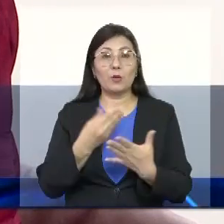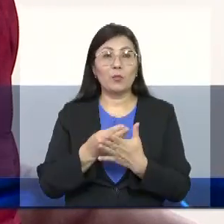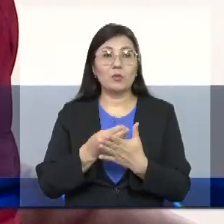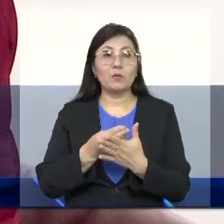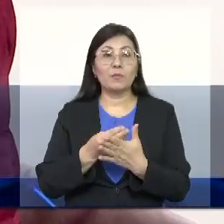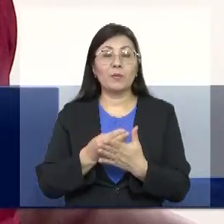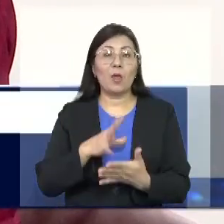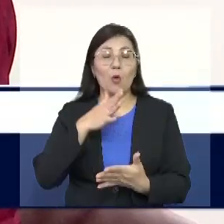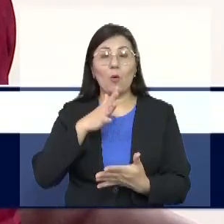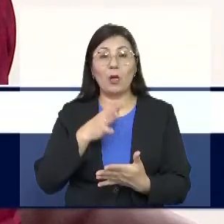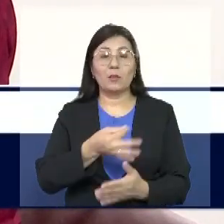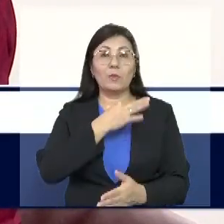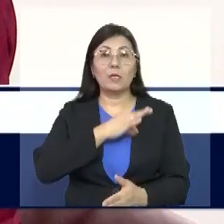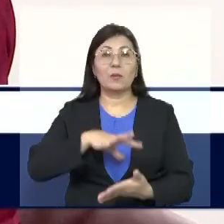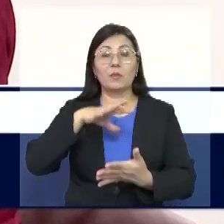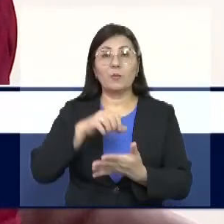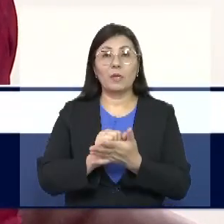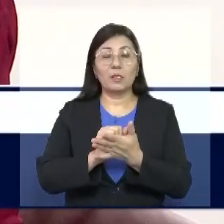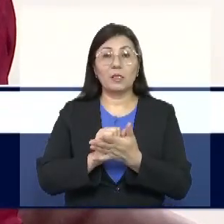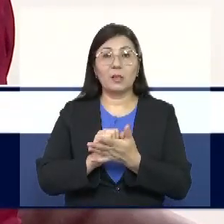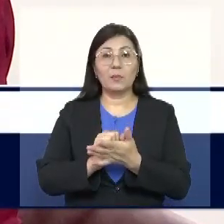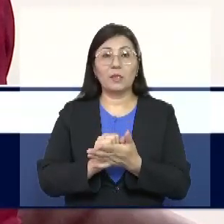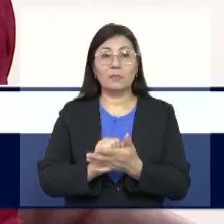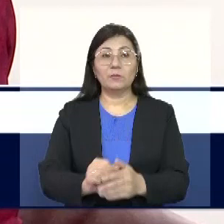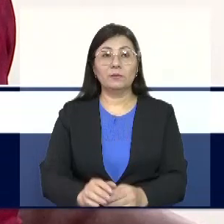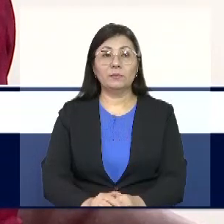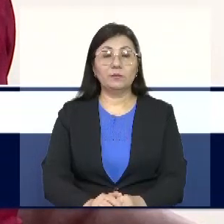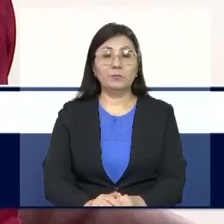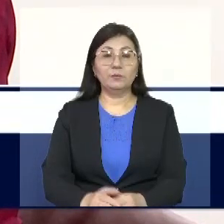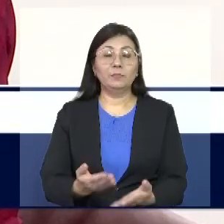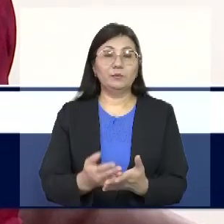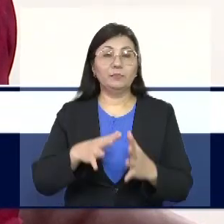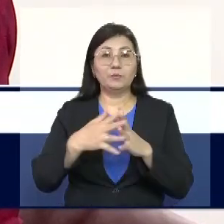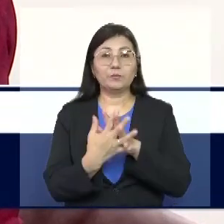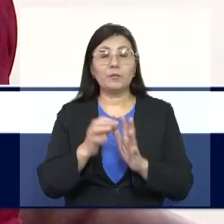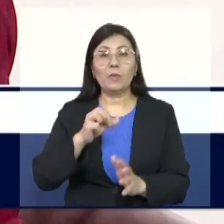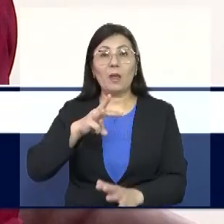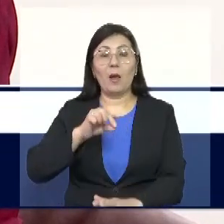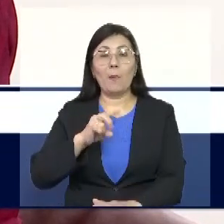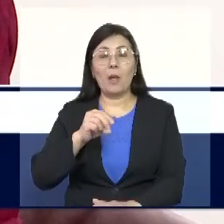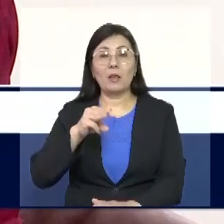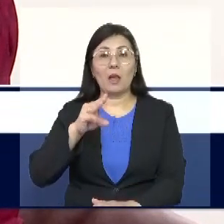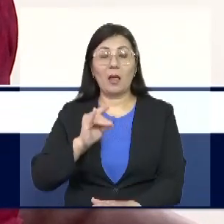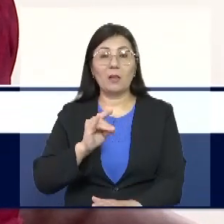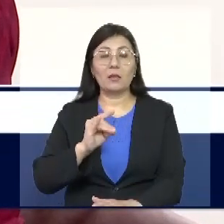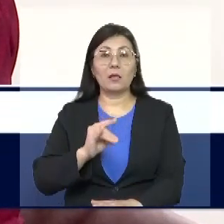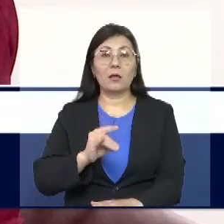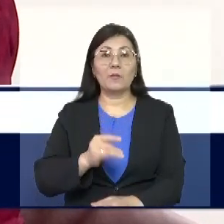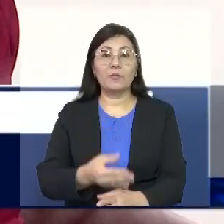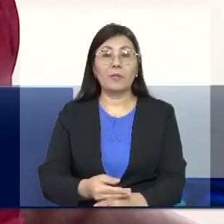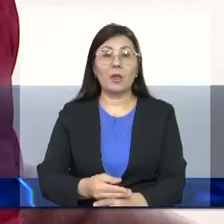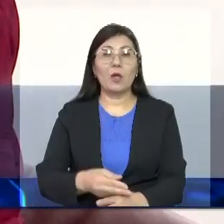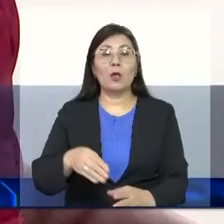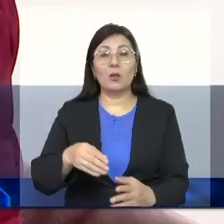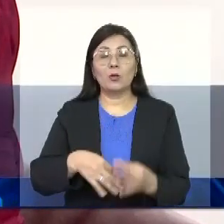ермек уақытым болған уақытта солай тігіп сүйттім, содан кейін осы ауыл аманатынан ақша 2% ақша беріп атқасын,